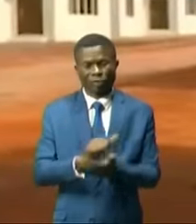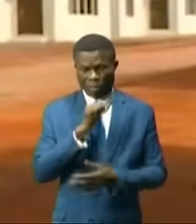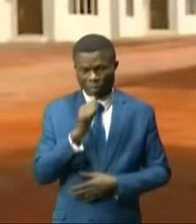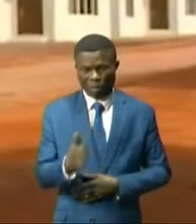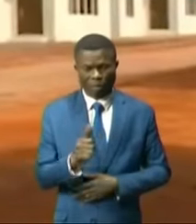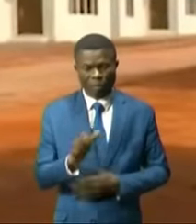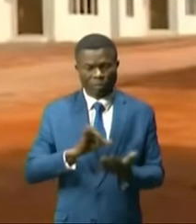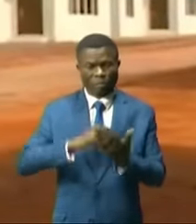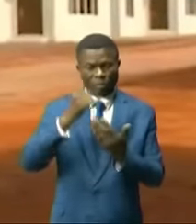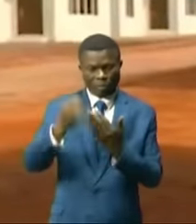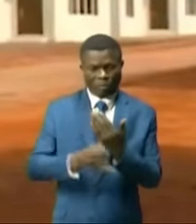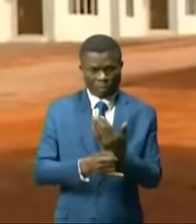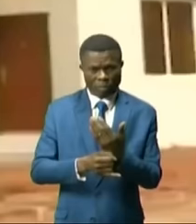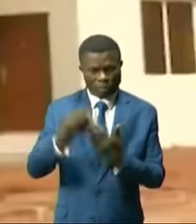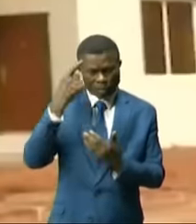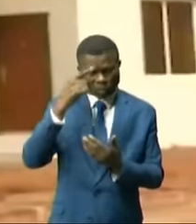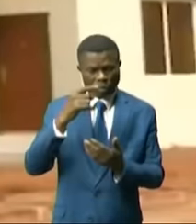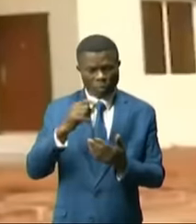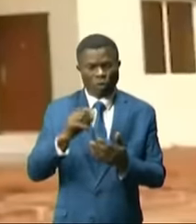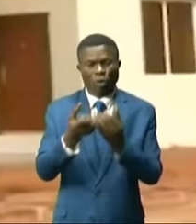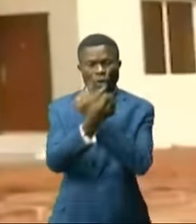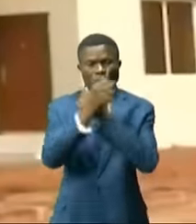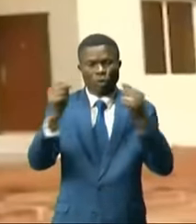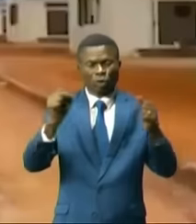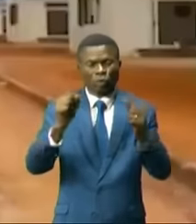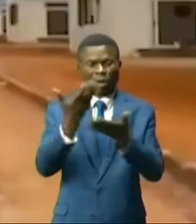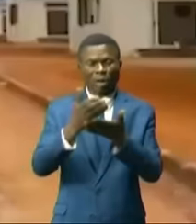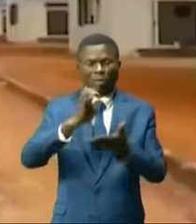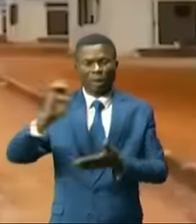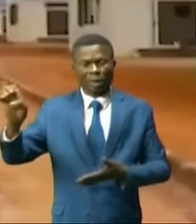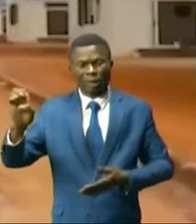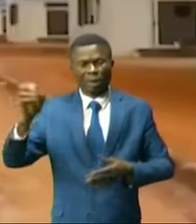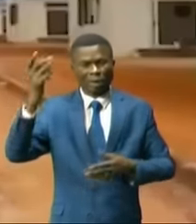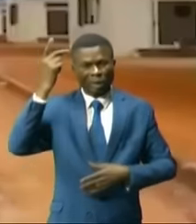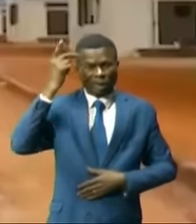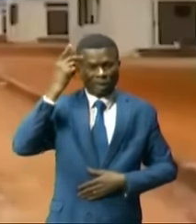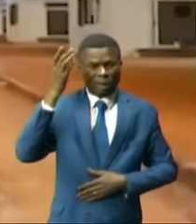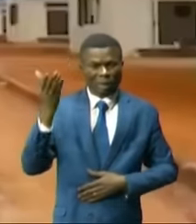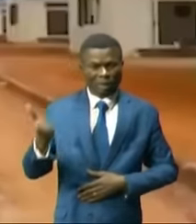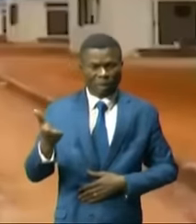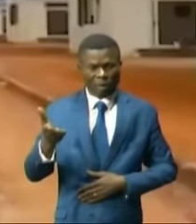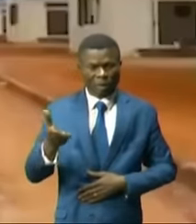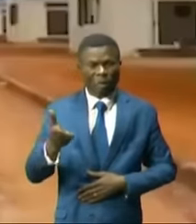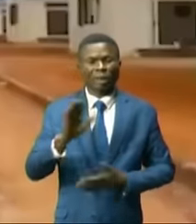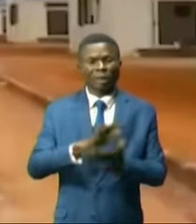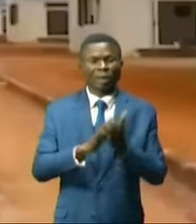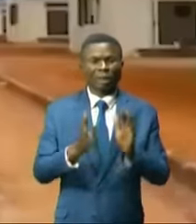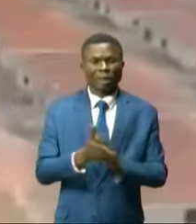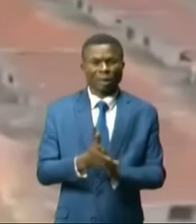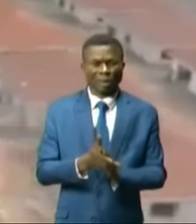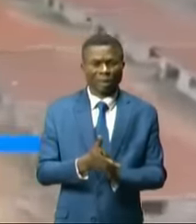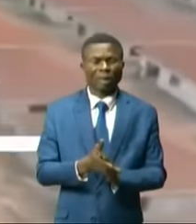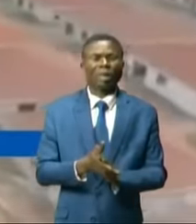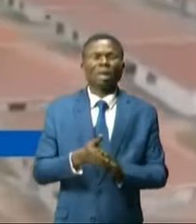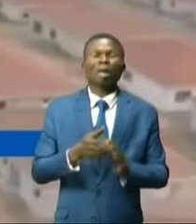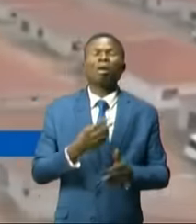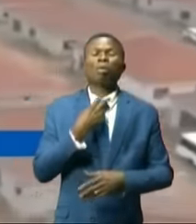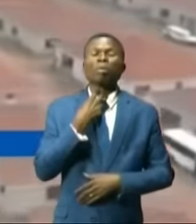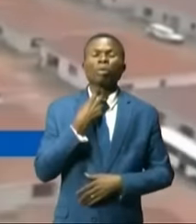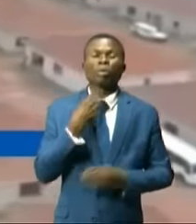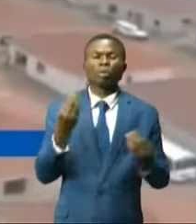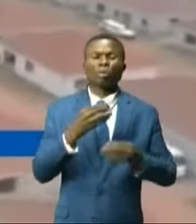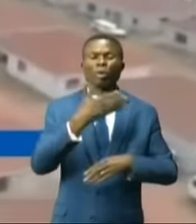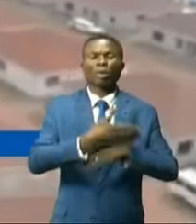projet vise à désengorger la partie ouest de la capitale congolaise, devenue encombrante à cause